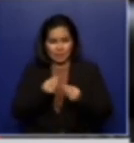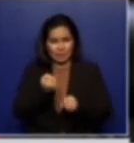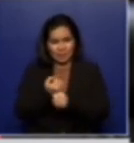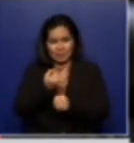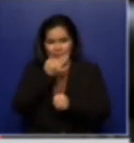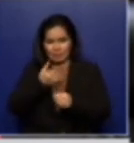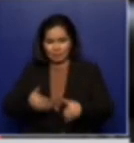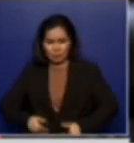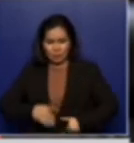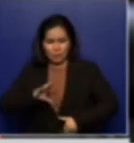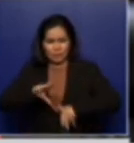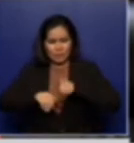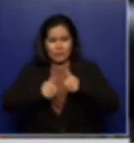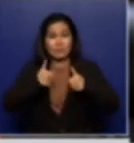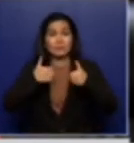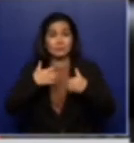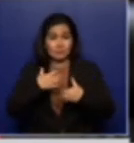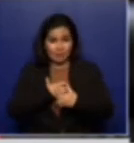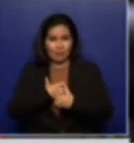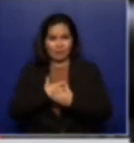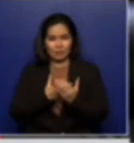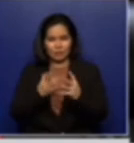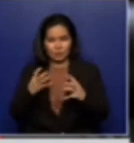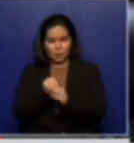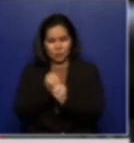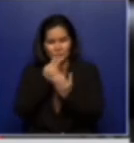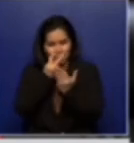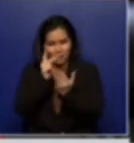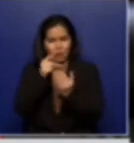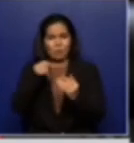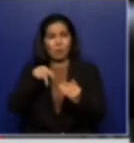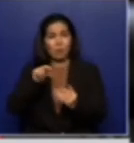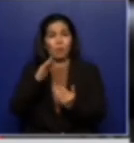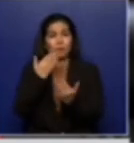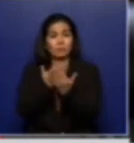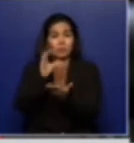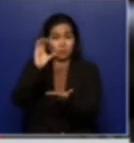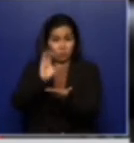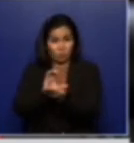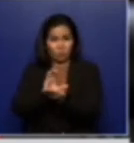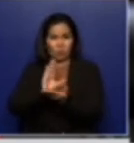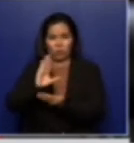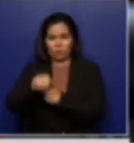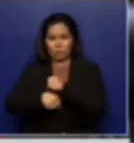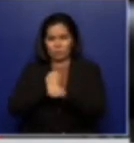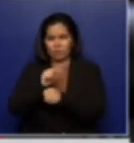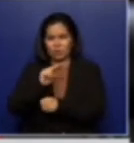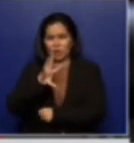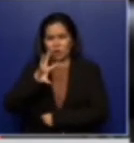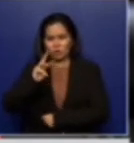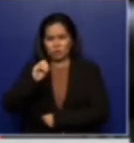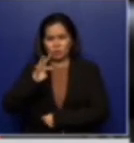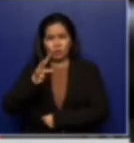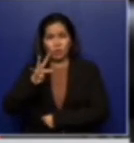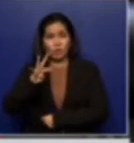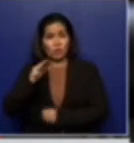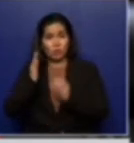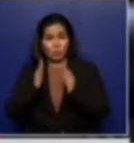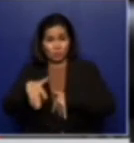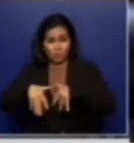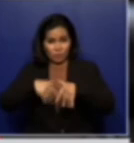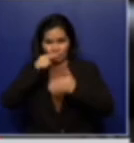มจึงเห็นว่าร่างพระราชบัญญัติฉบับนี้ไม่ได้ตอบโจทย์ความเดือดร้อนของพี่น้องประชาชนคนทั้งประเท